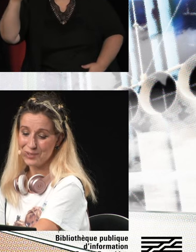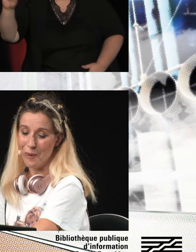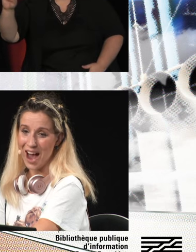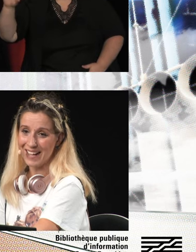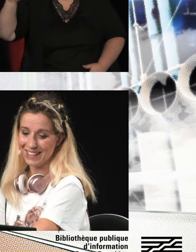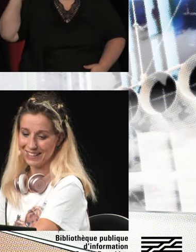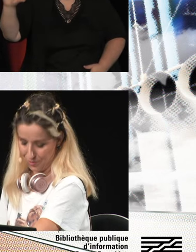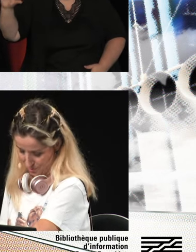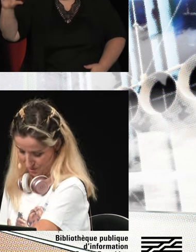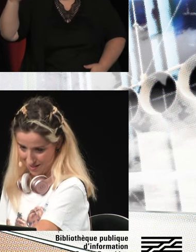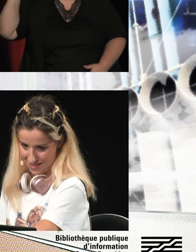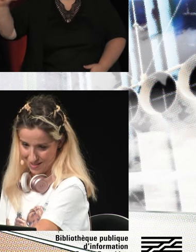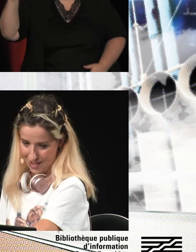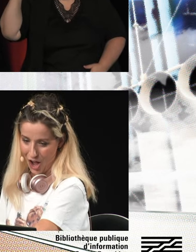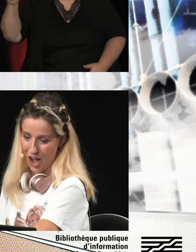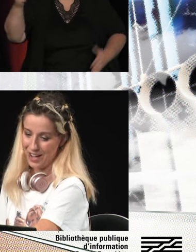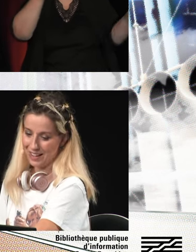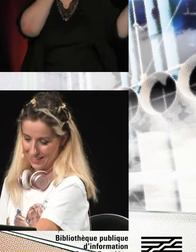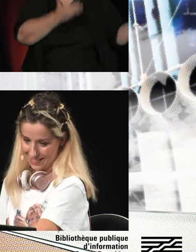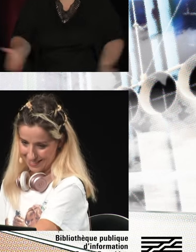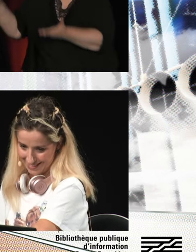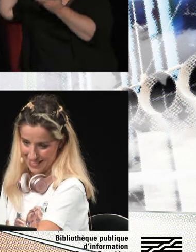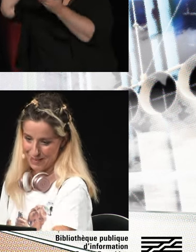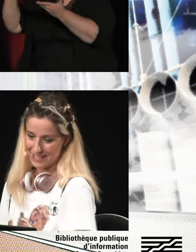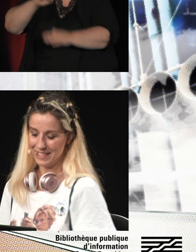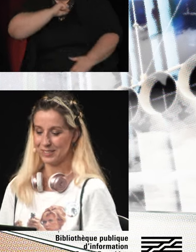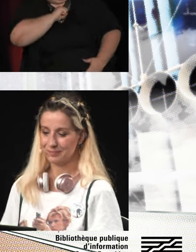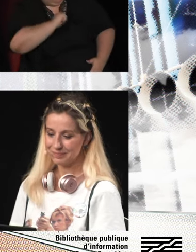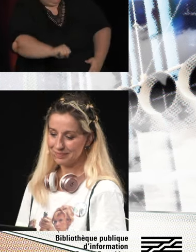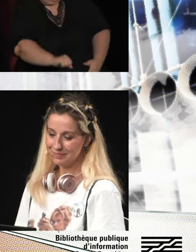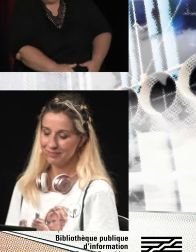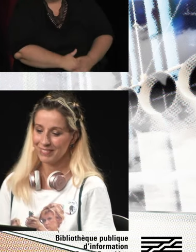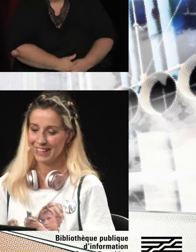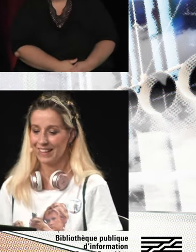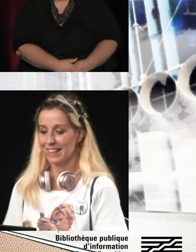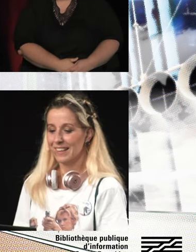4, 3, 2, 1, c'est parti!